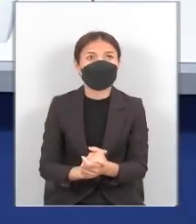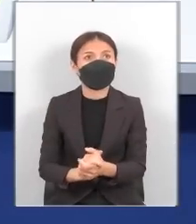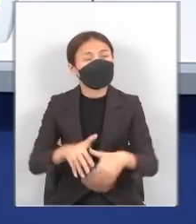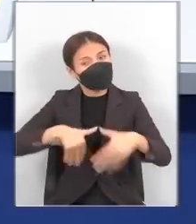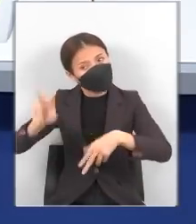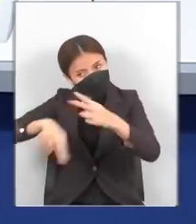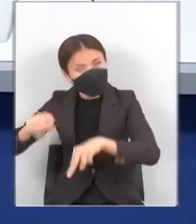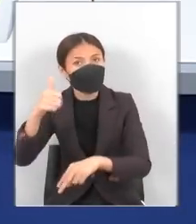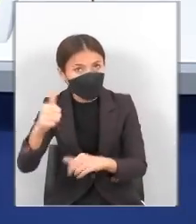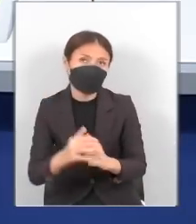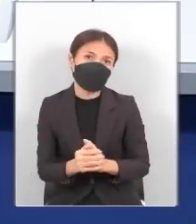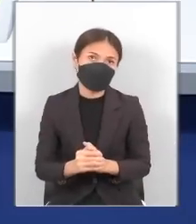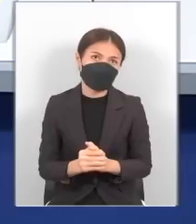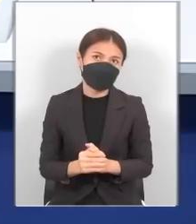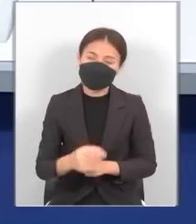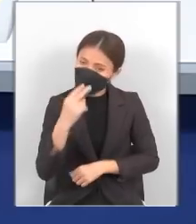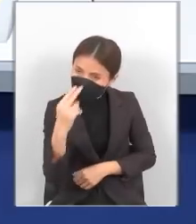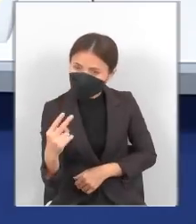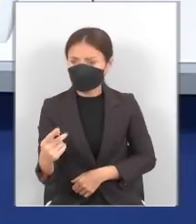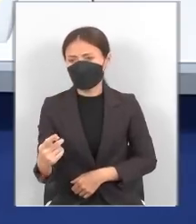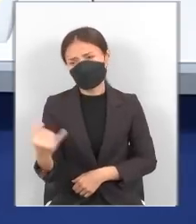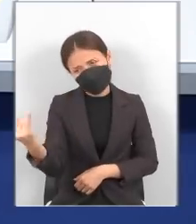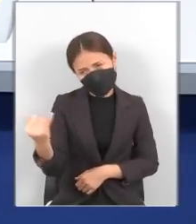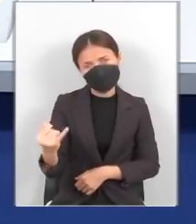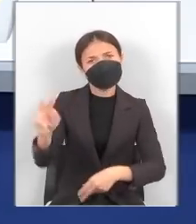ราเป็นอุบาสกอุบาสิกาเราร่วมกันตรวจสอบและปกป้อง